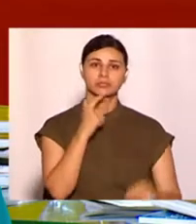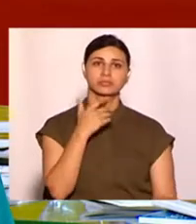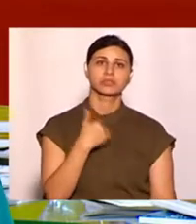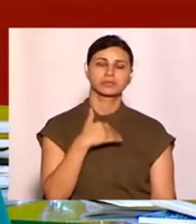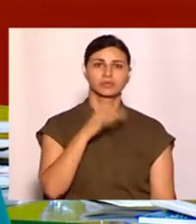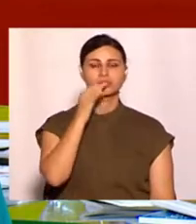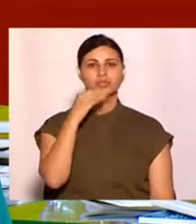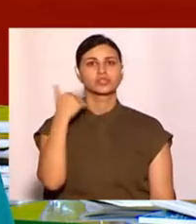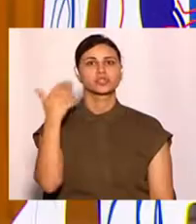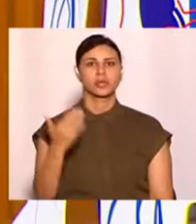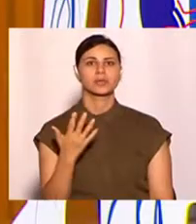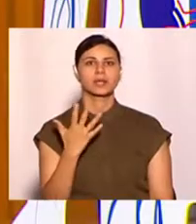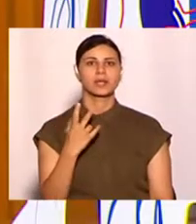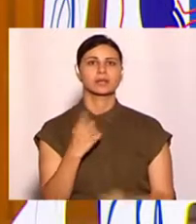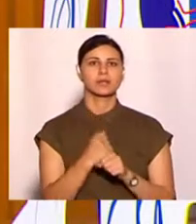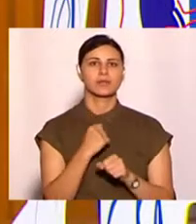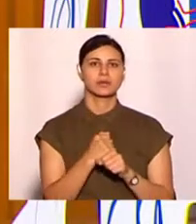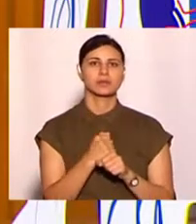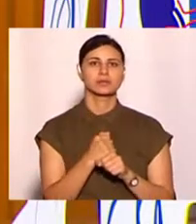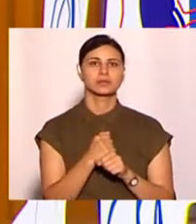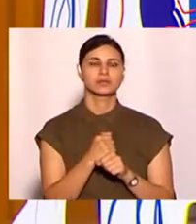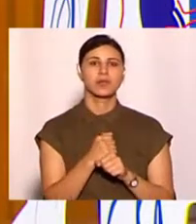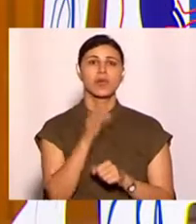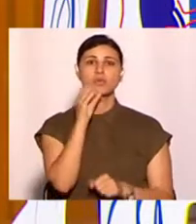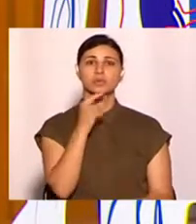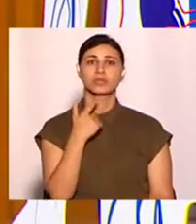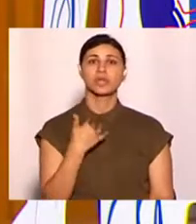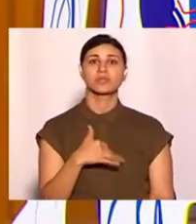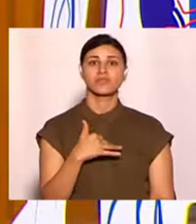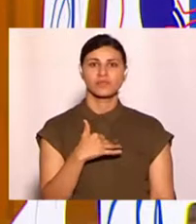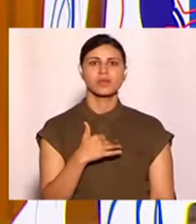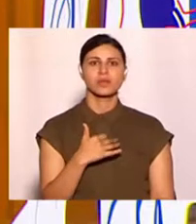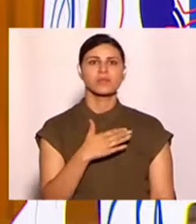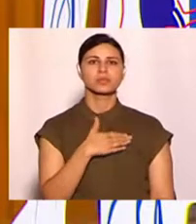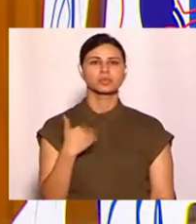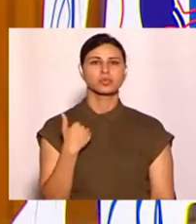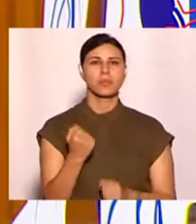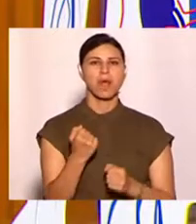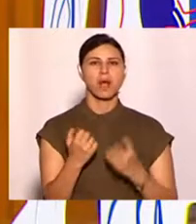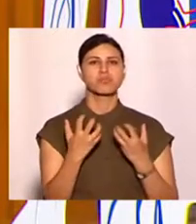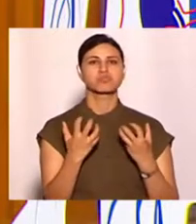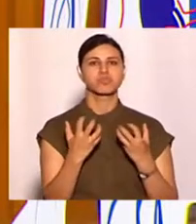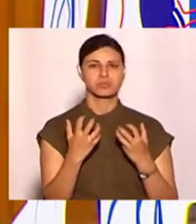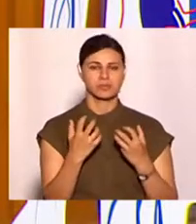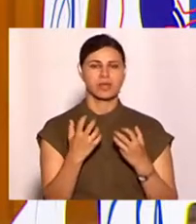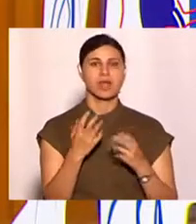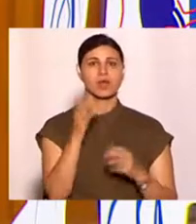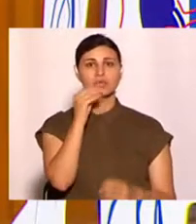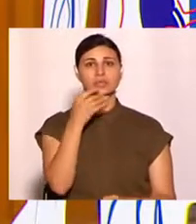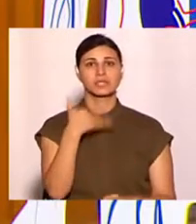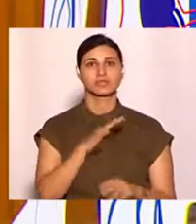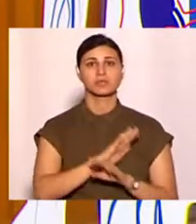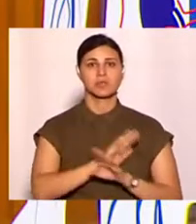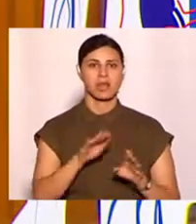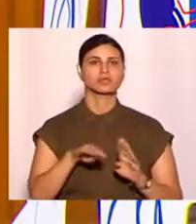დაასრულეს და შემდეგ სარძევე ჯირკვალი უფრო ნაკლებ მკვრივია, ნაკლებ წყალს შეიცავს ორგანიზმი და გასინჯვა უფრო მარტივია.